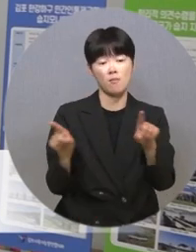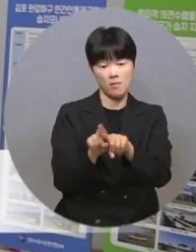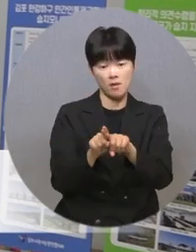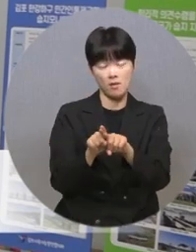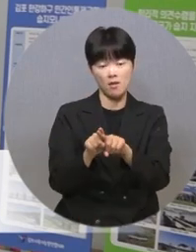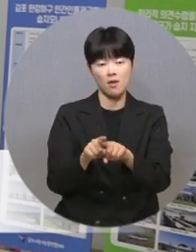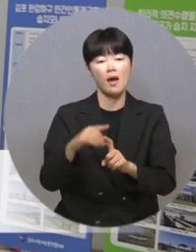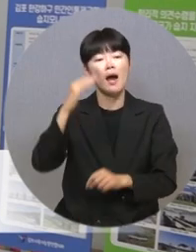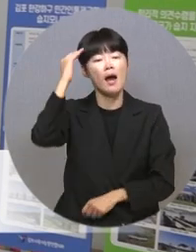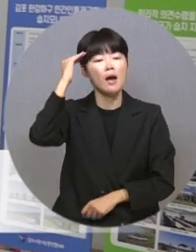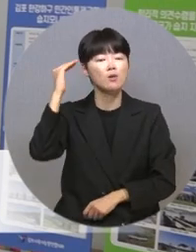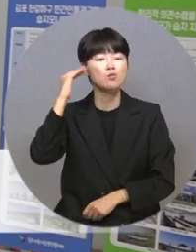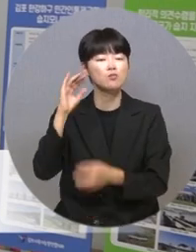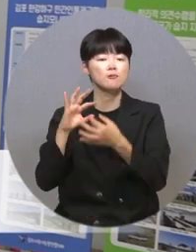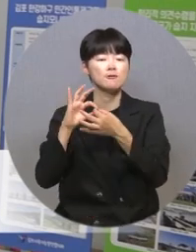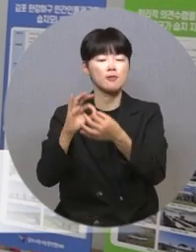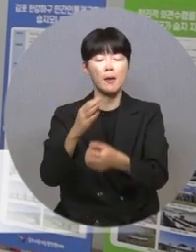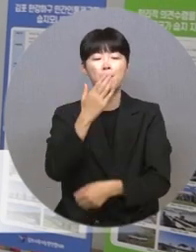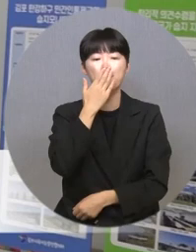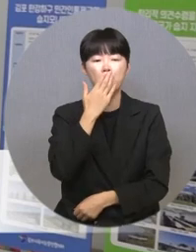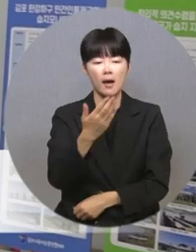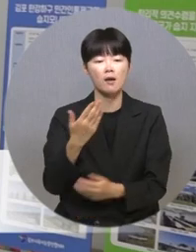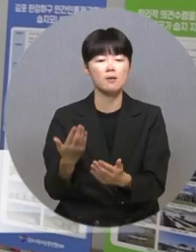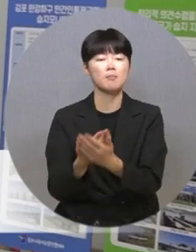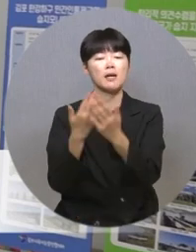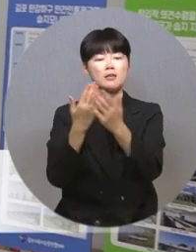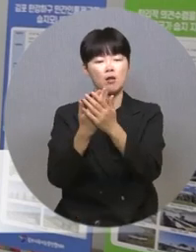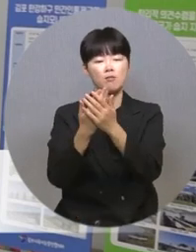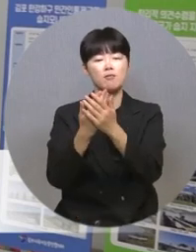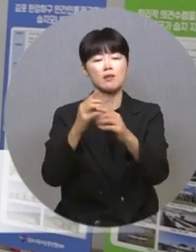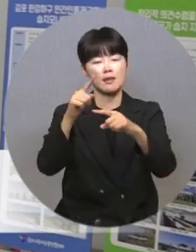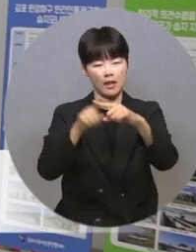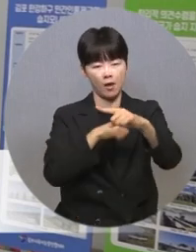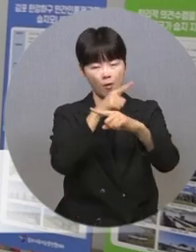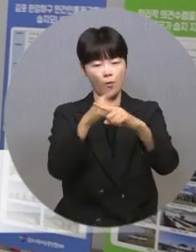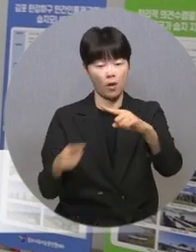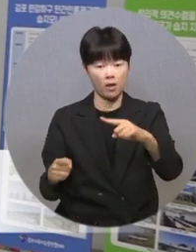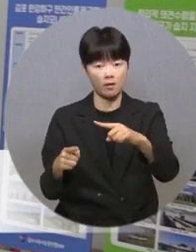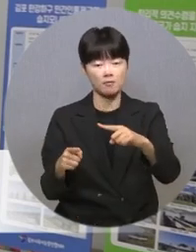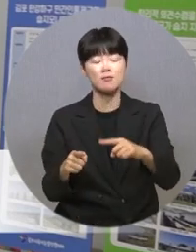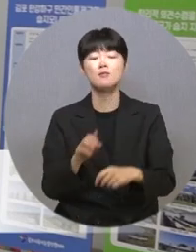대한민국 지속발전 가능 대회가